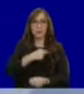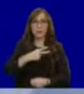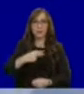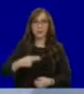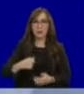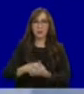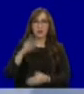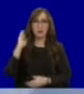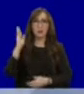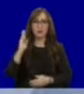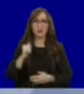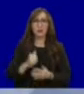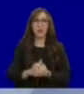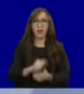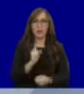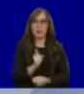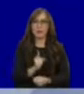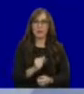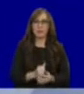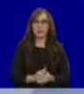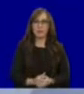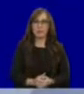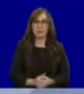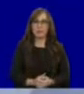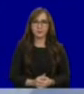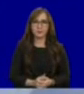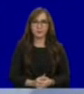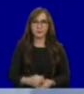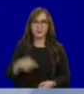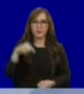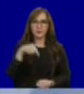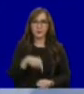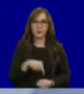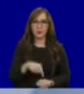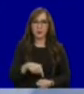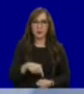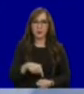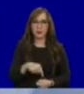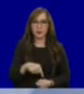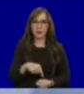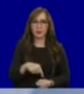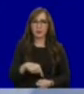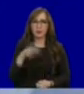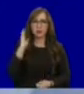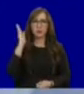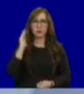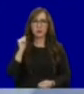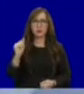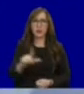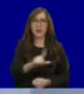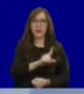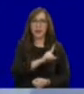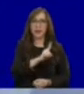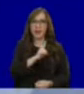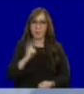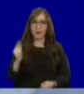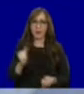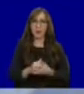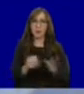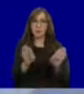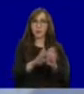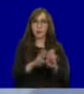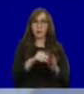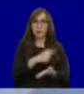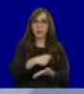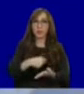daripada sekolahnya tidak melaksanakan tatap muka. Jadi ini sudah relatif terlalu lama dan penutupan sekolah ini bisa bukan